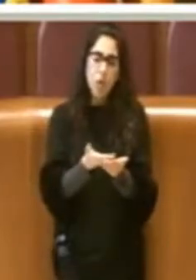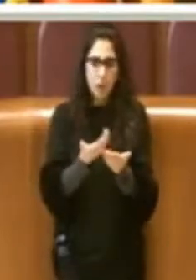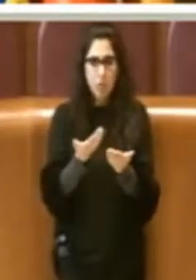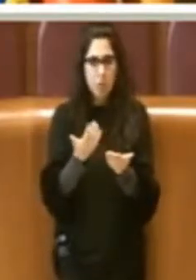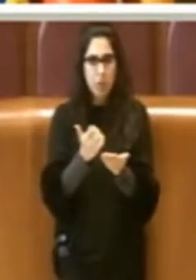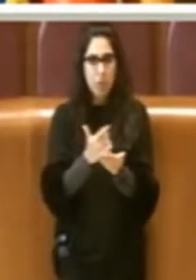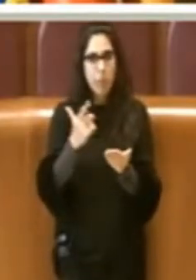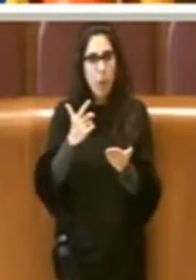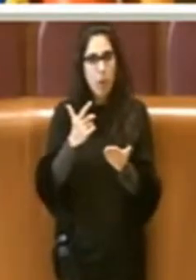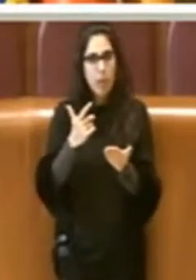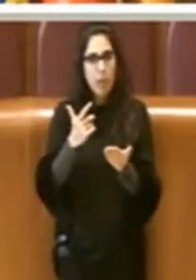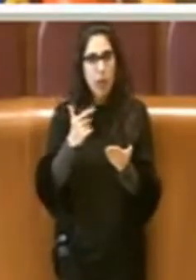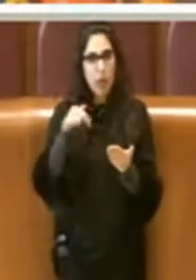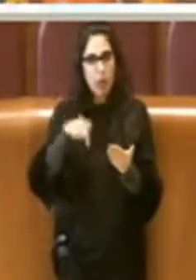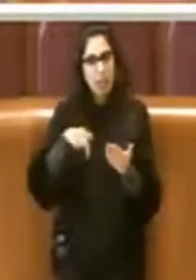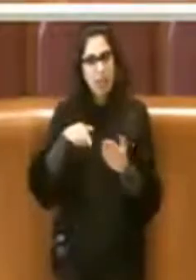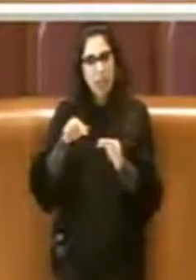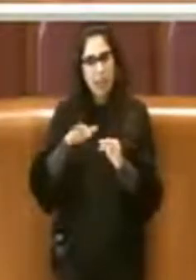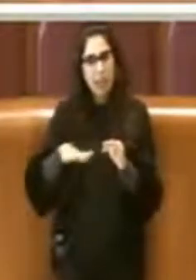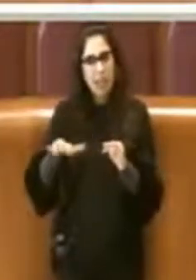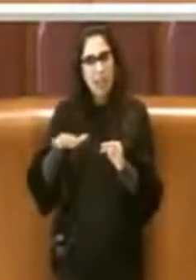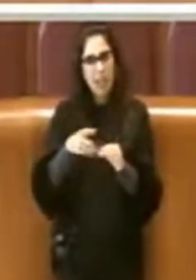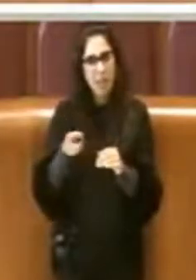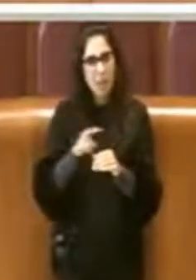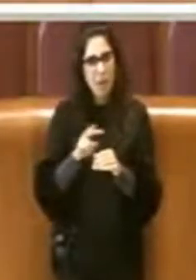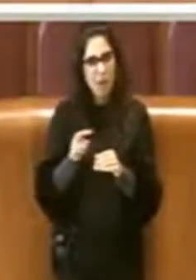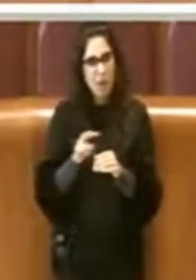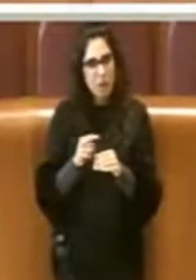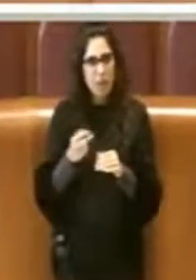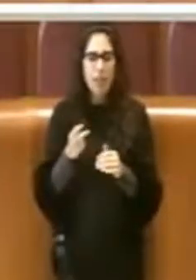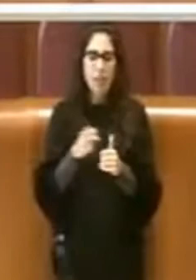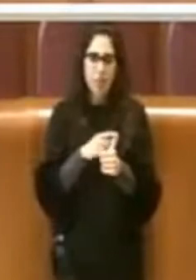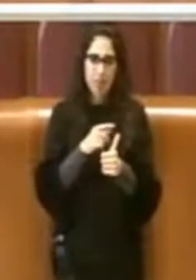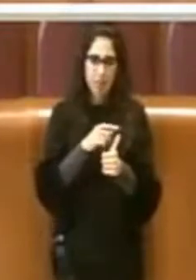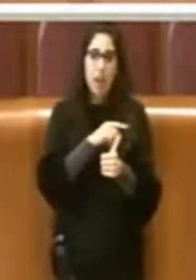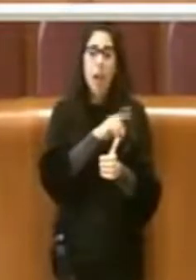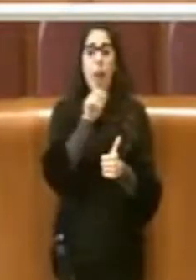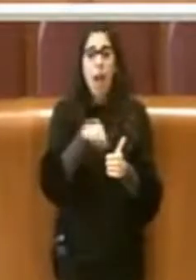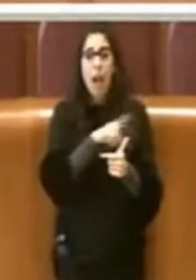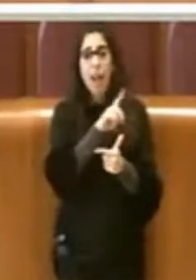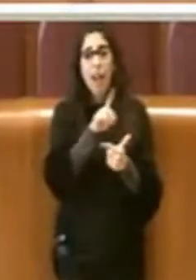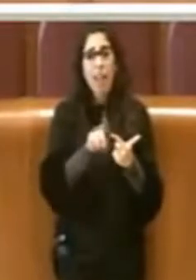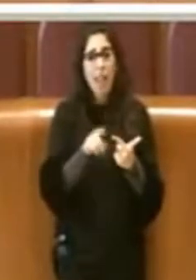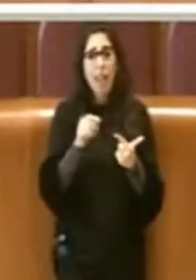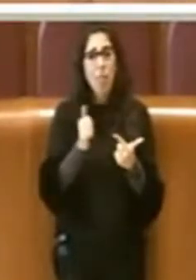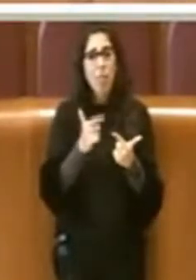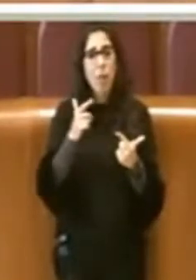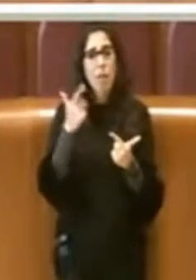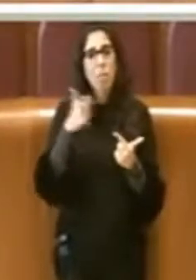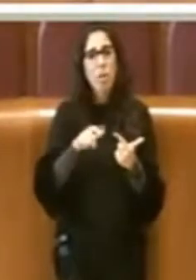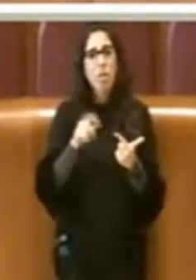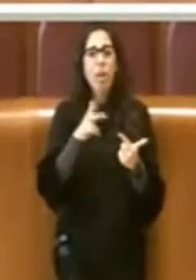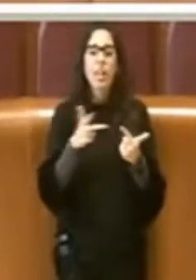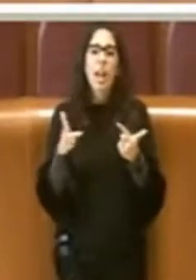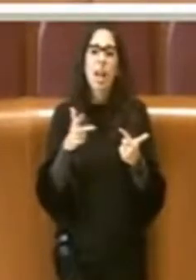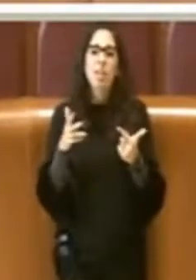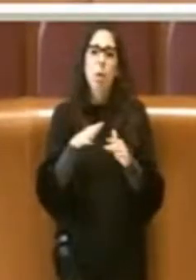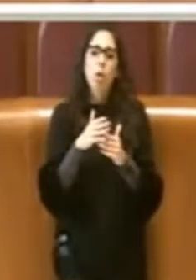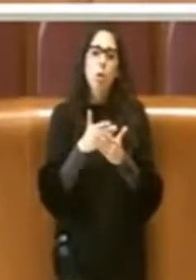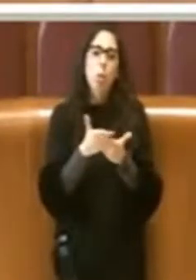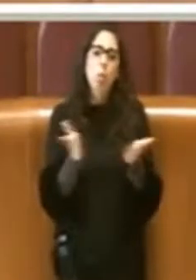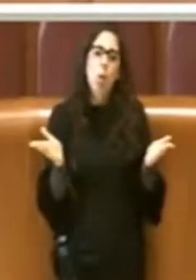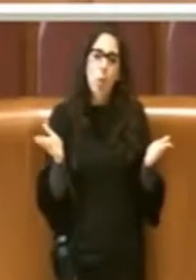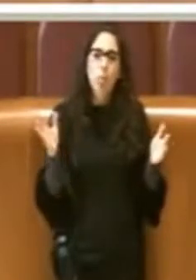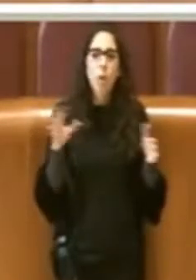quel territorio, non solo perché poi mi piace pensare alla pianificazione del trasporto pubblico sempre in un'ottica di città,